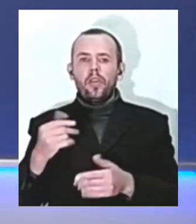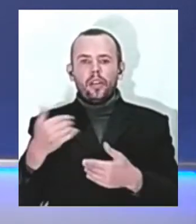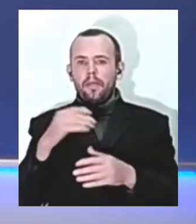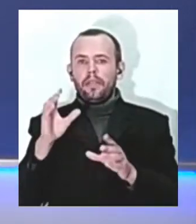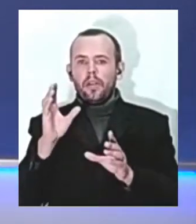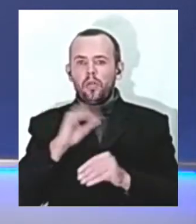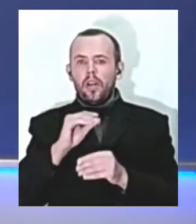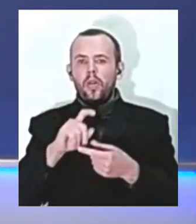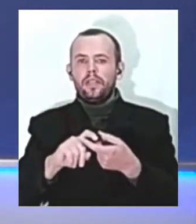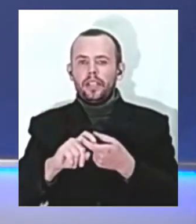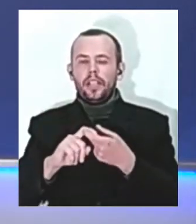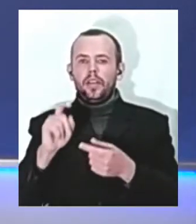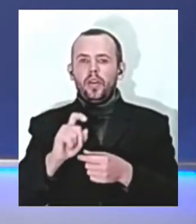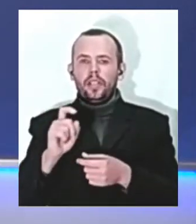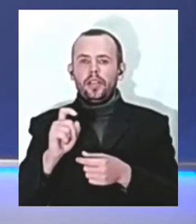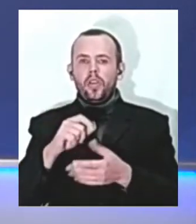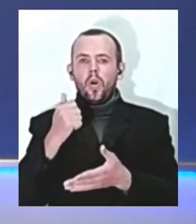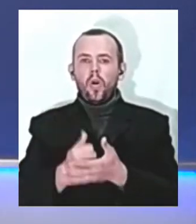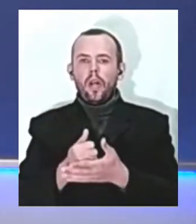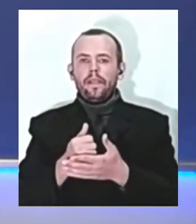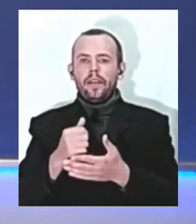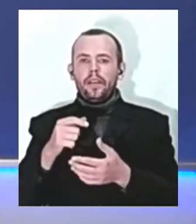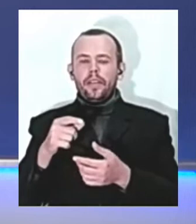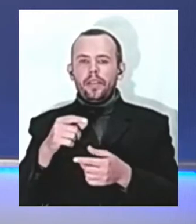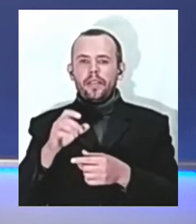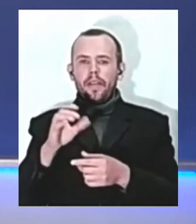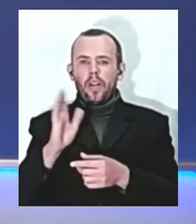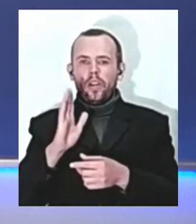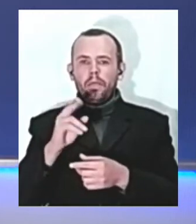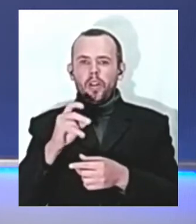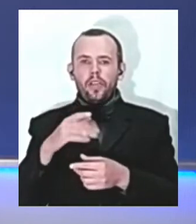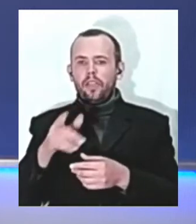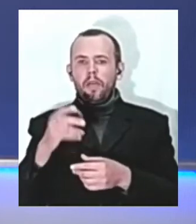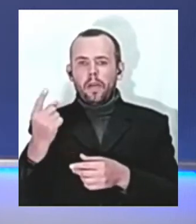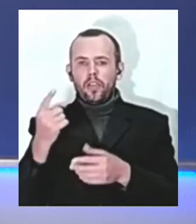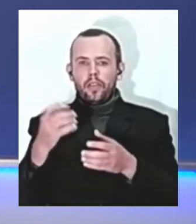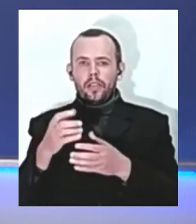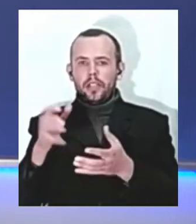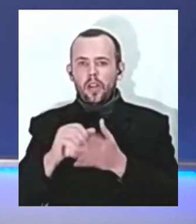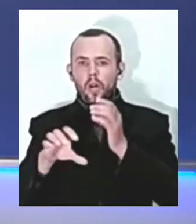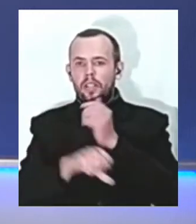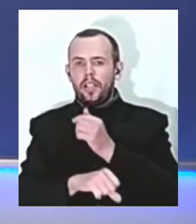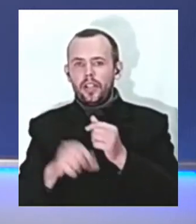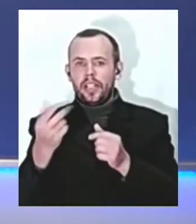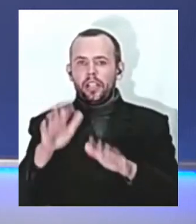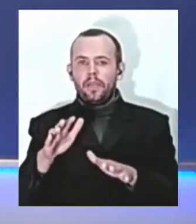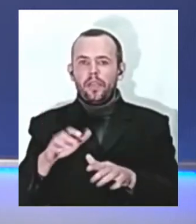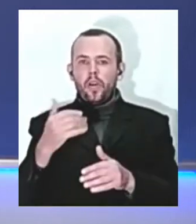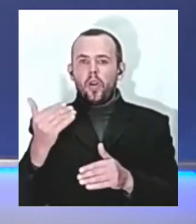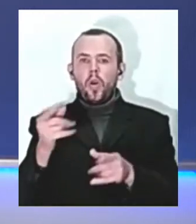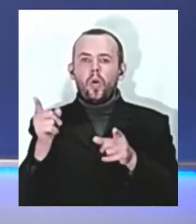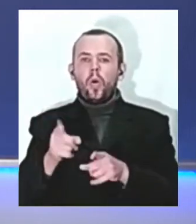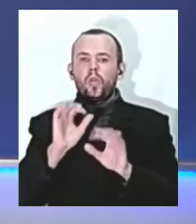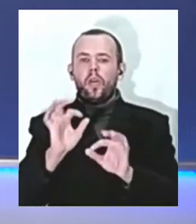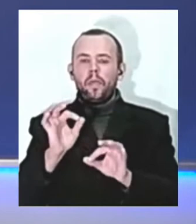з головою Цибриківської громади Володимир Барнасевич. Вони в першій групі зайняли останнє 13-те місце. От його короткий коментар, так, чому